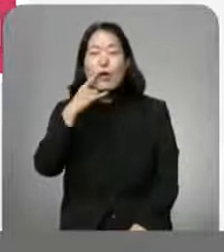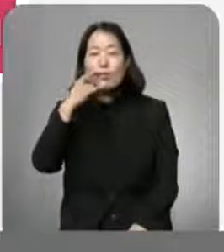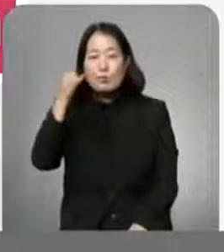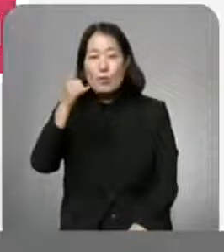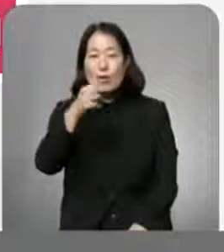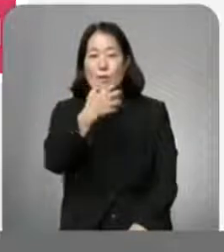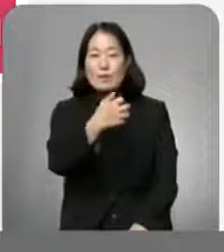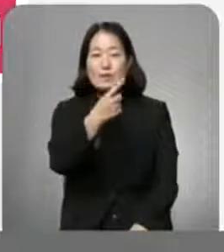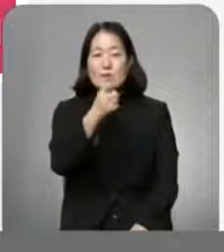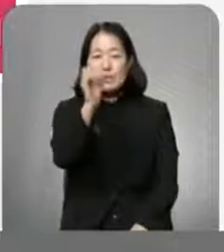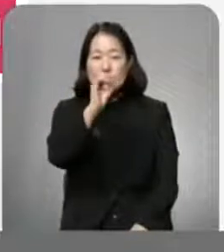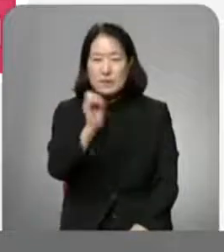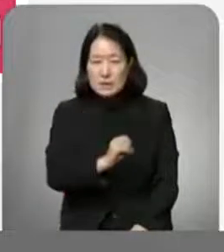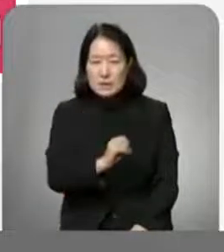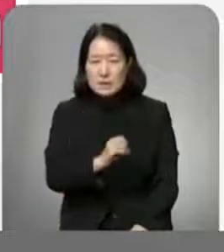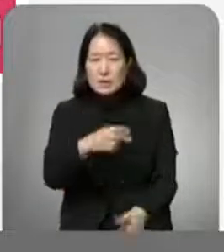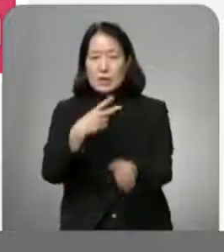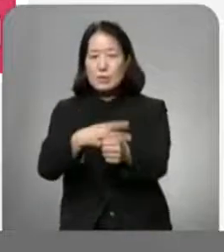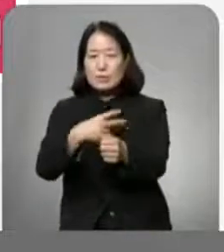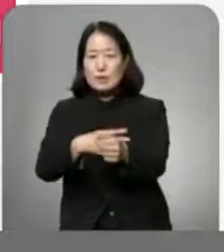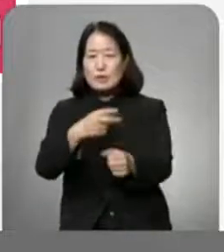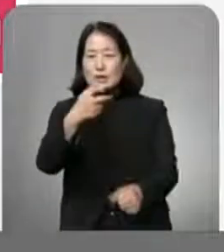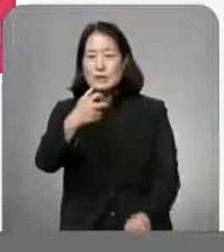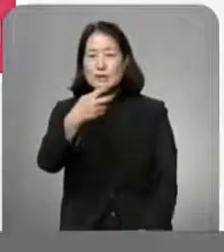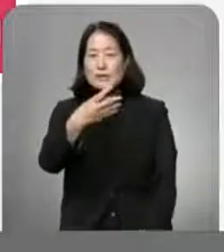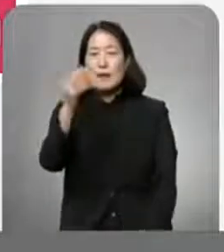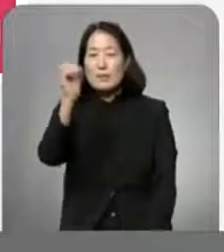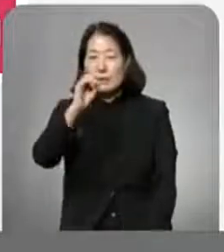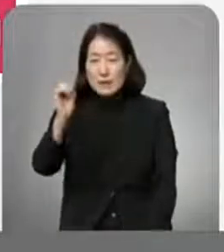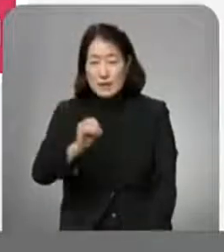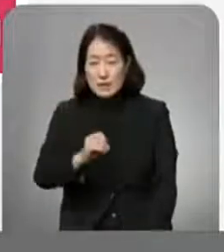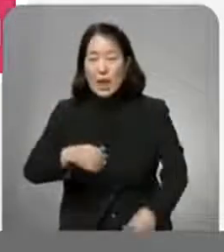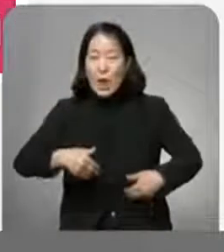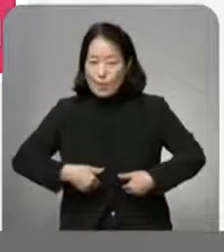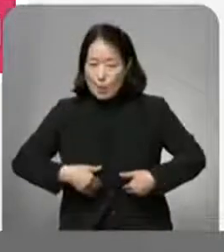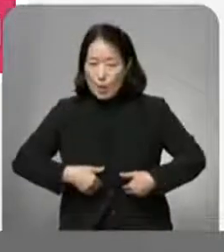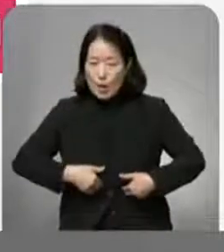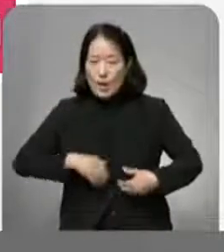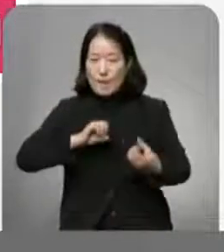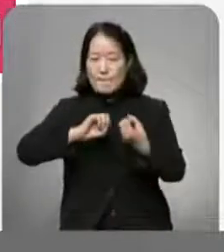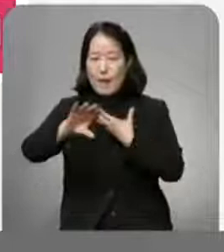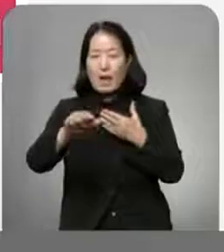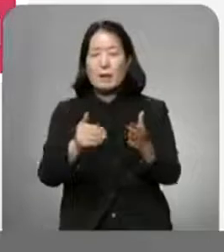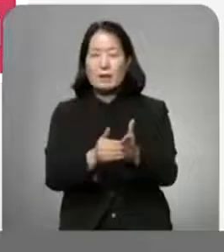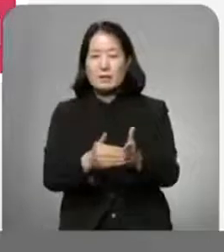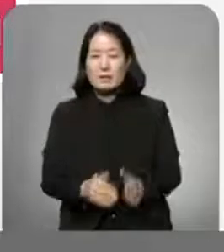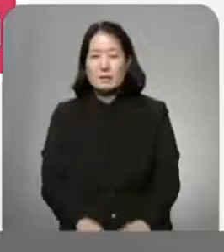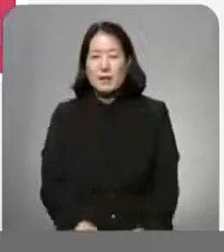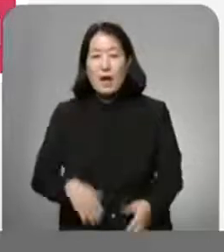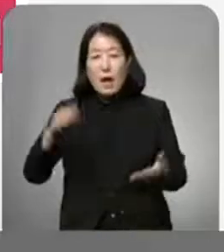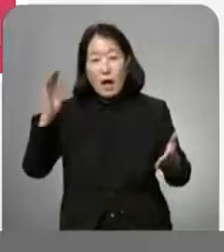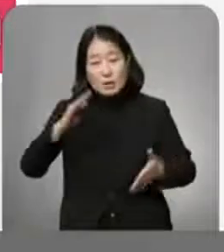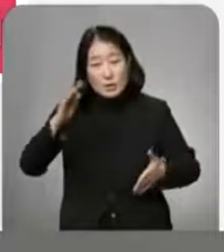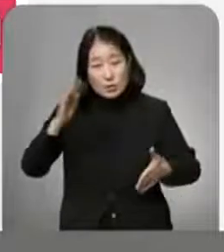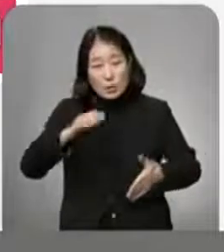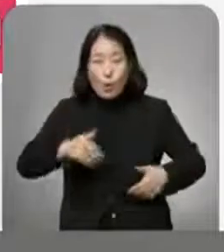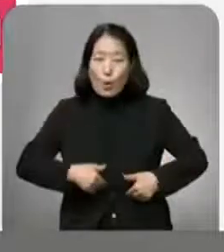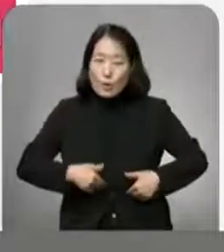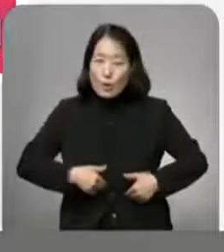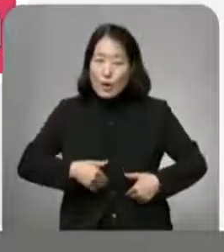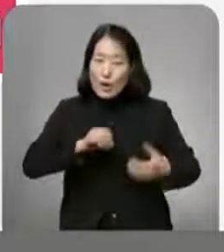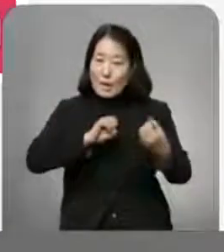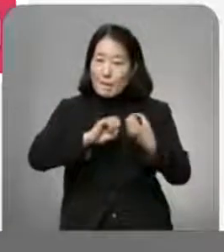학부모는 81% 교사는 74%가 필요하다라고 답했습니다 학생들도